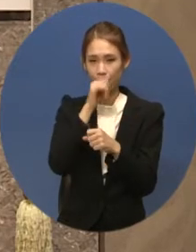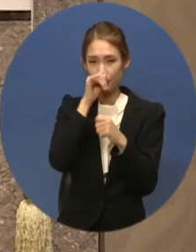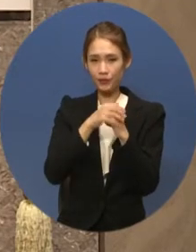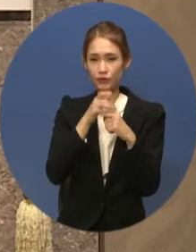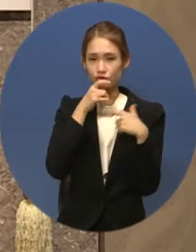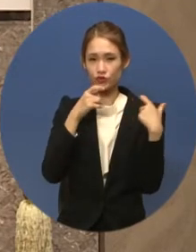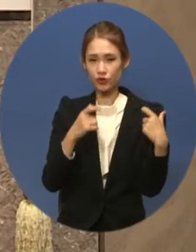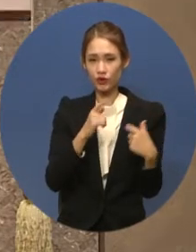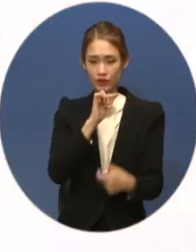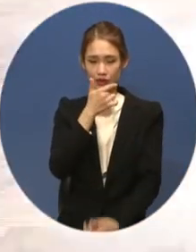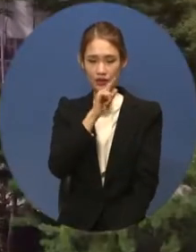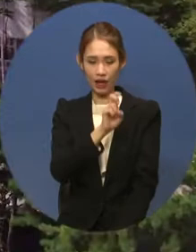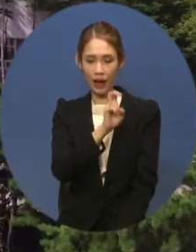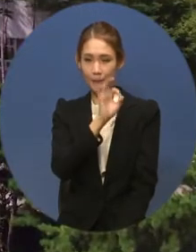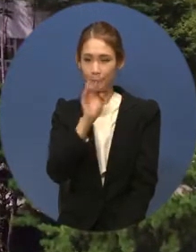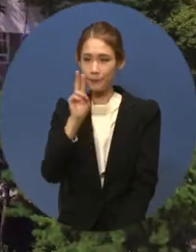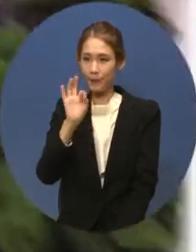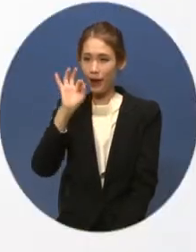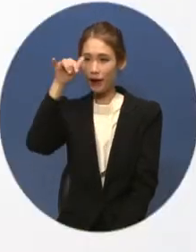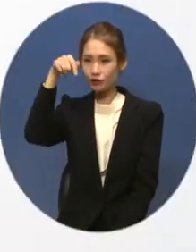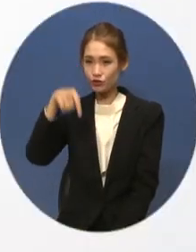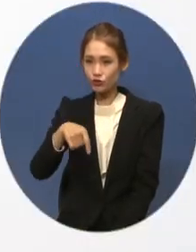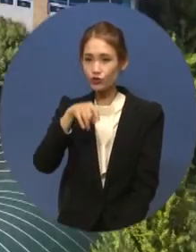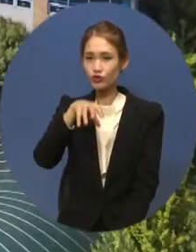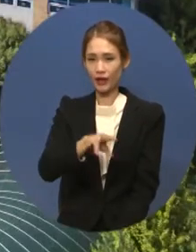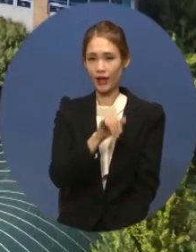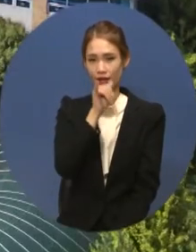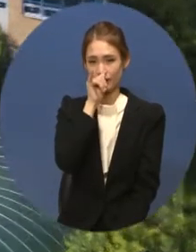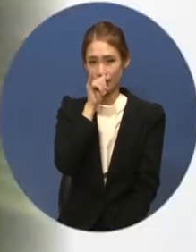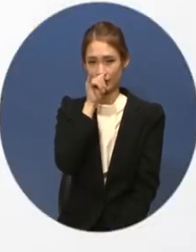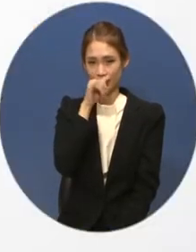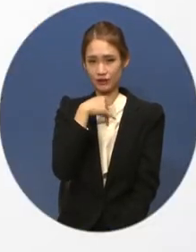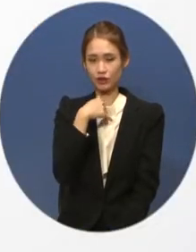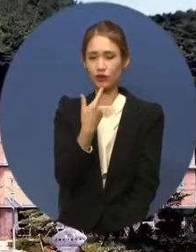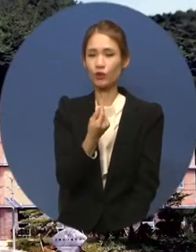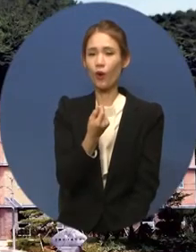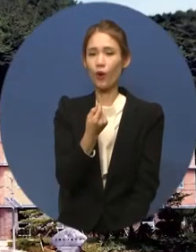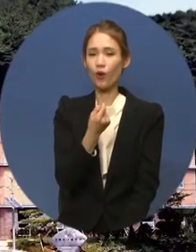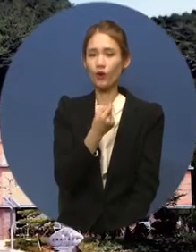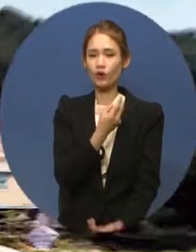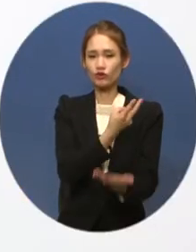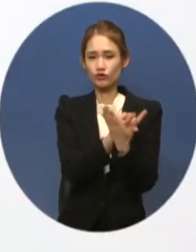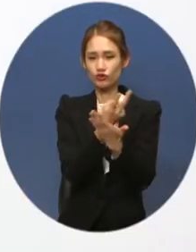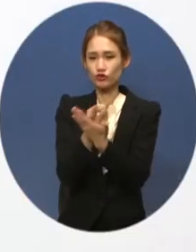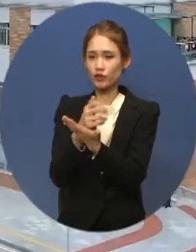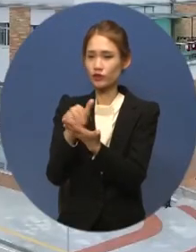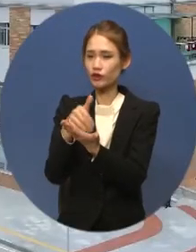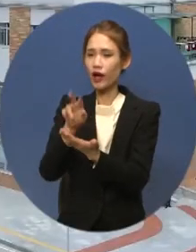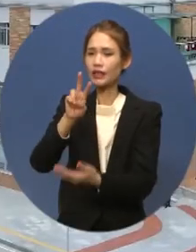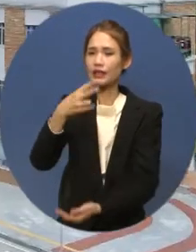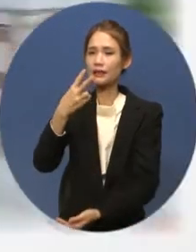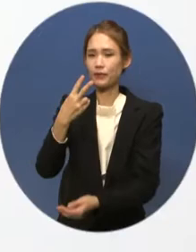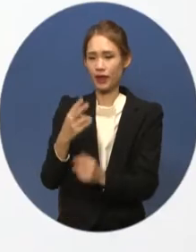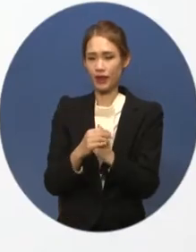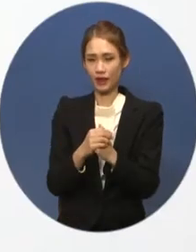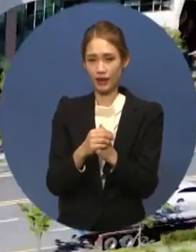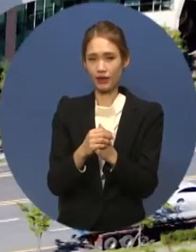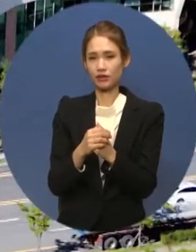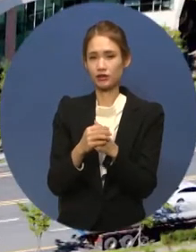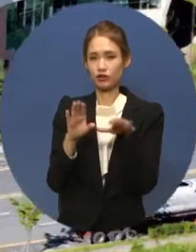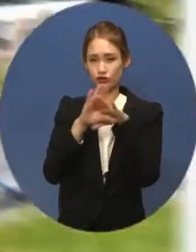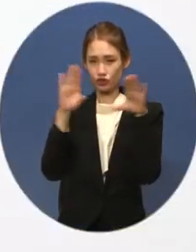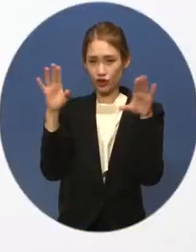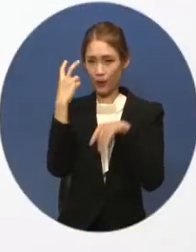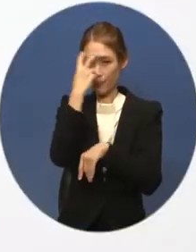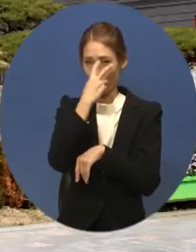남양주에 저희 요양원 이 있습니다 남양주에 도저히 유행은 똑같이 이 백병산 규모로 되어 있구요 주관 보호는 보통